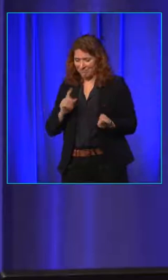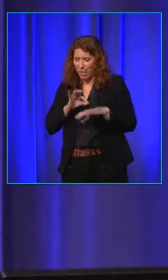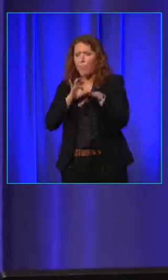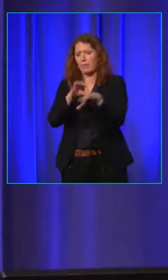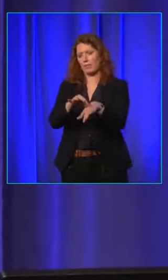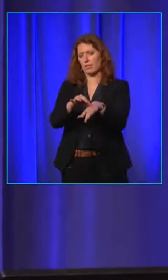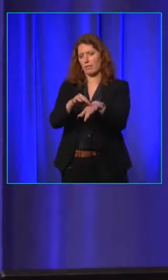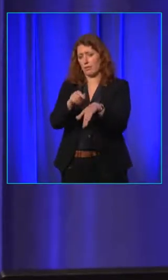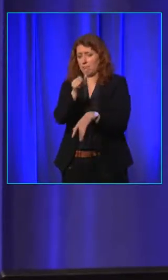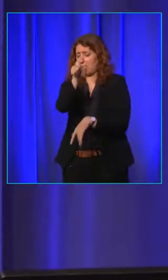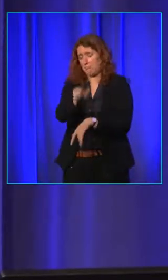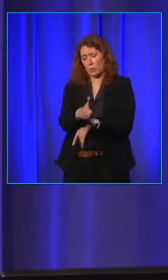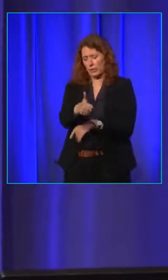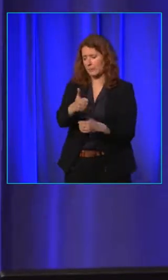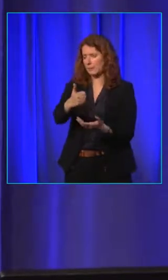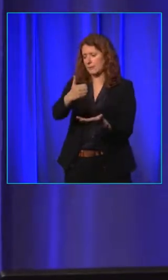l'accompagner.